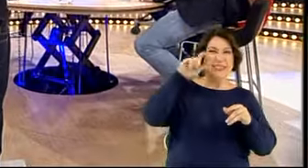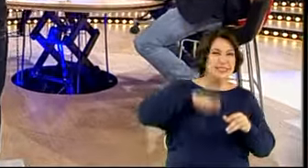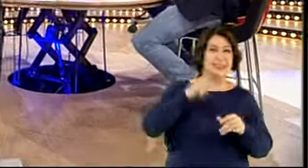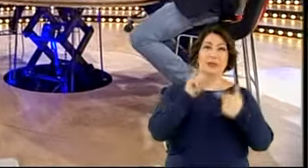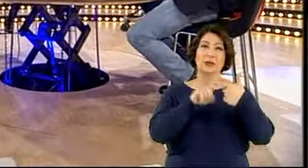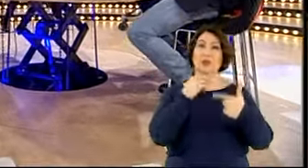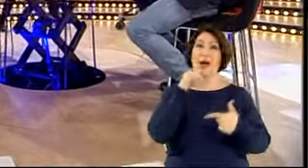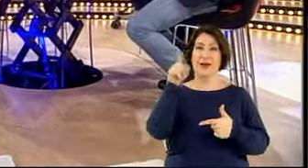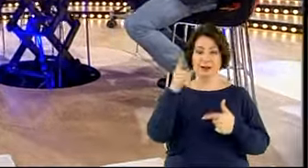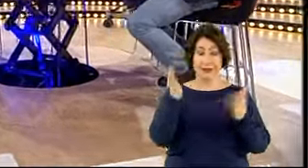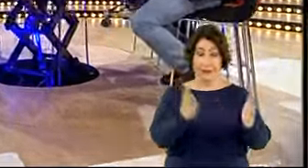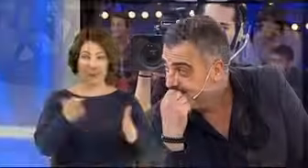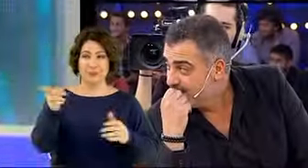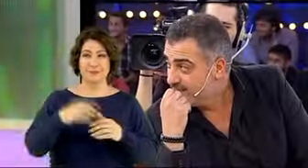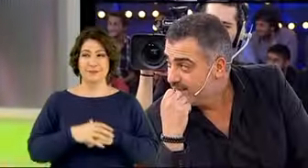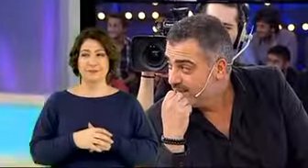gece. Evet. Devam.